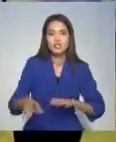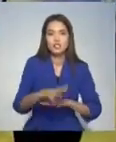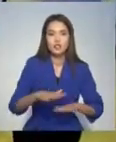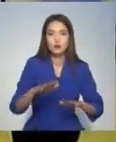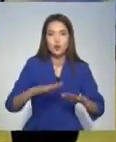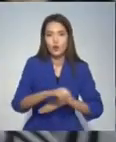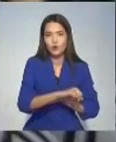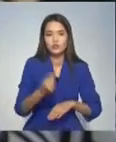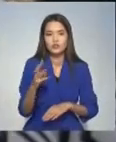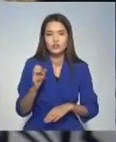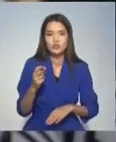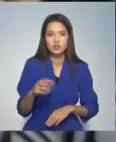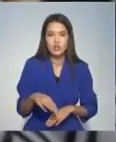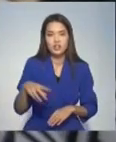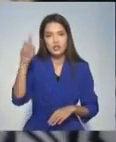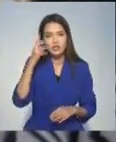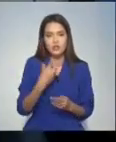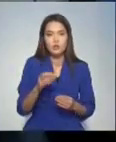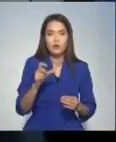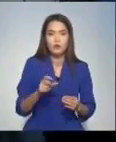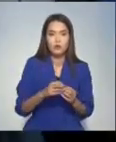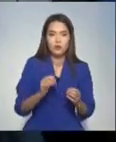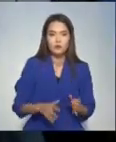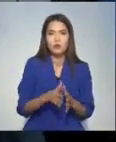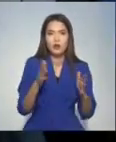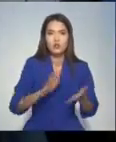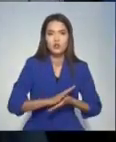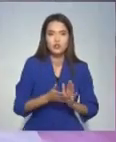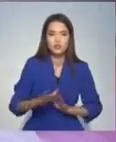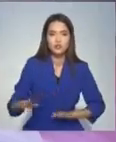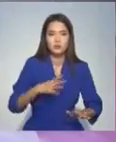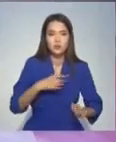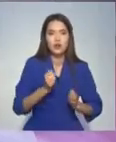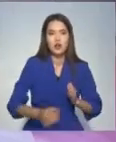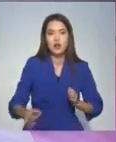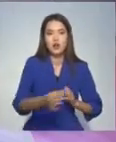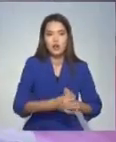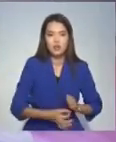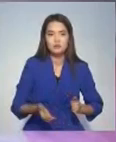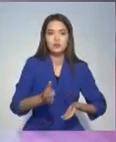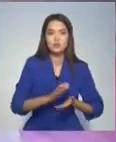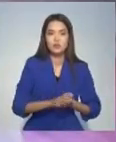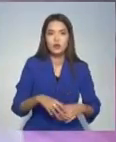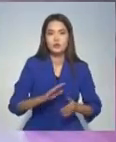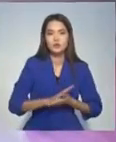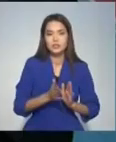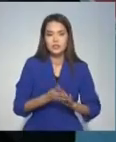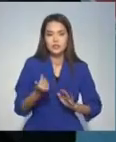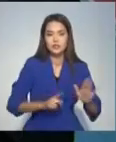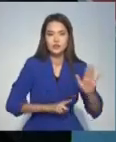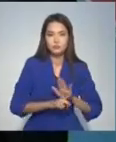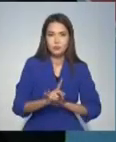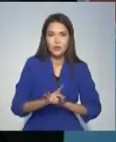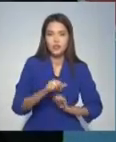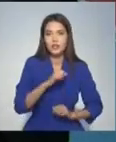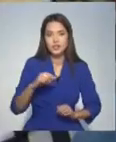қоғамдық штаб өкілдері ел аумағында 10 мыңнан аса іс-шара өткізді. Аймақтардағы сайлаушылармен кездесу барысында ең